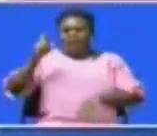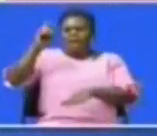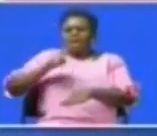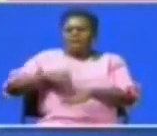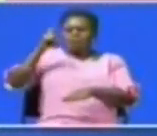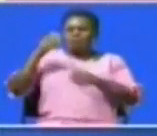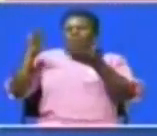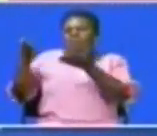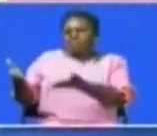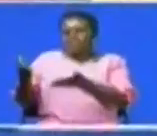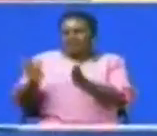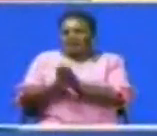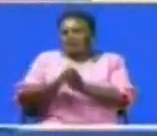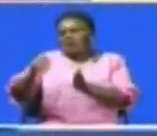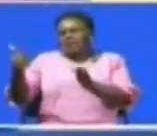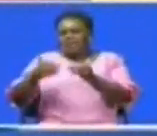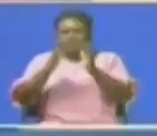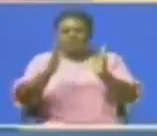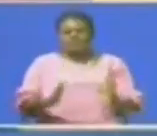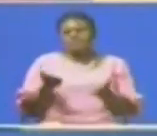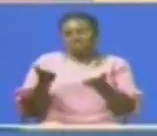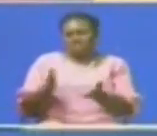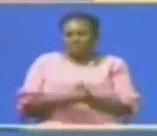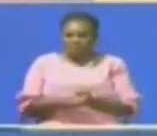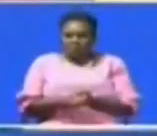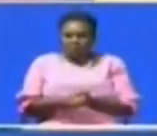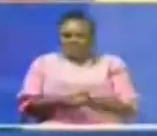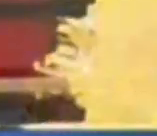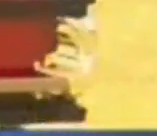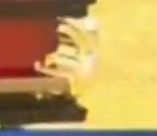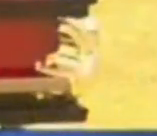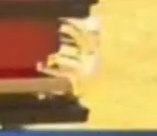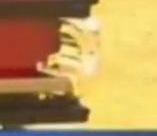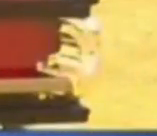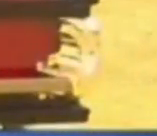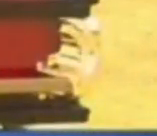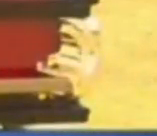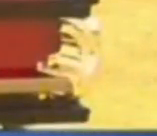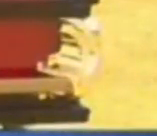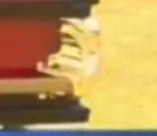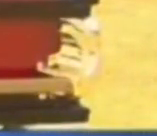Embu Martin Wambora na viongozi wengine. Karibu mpana tanoe.